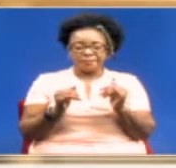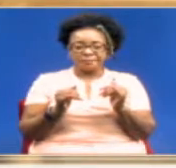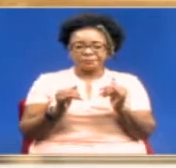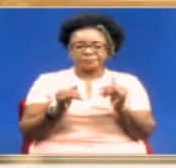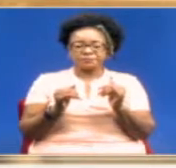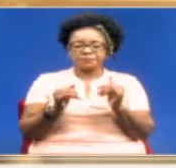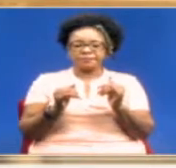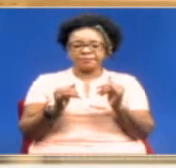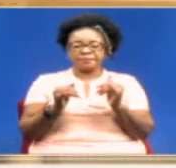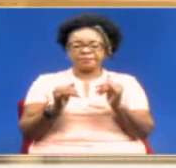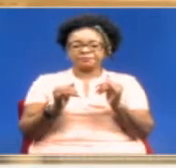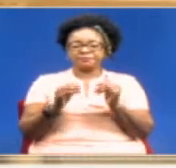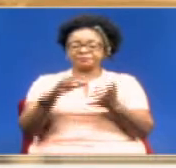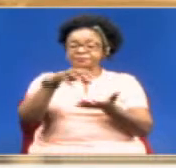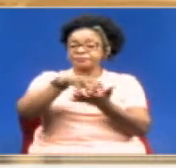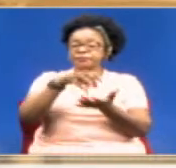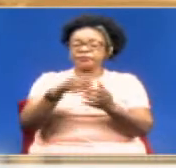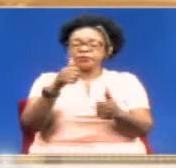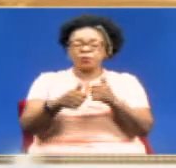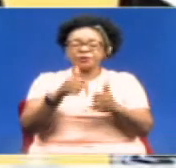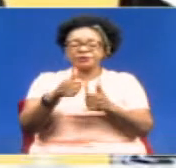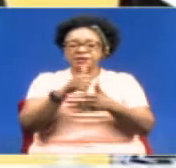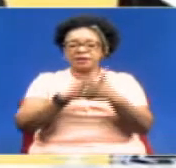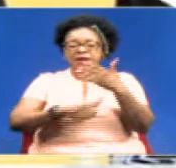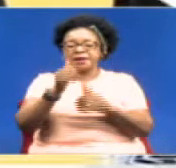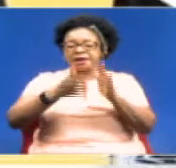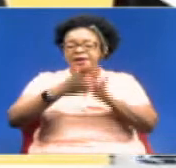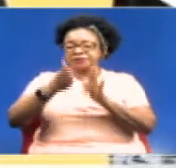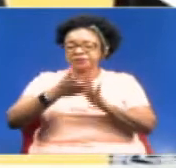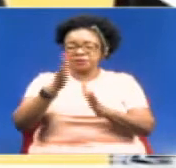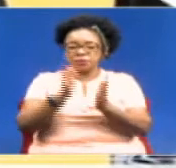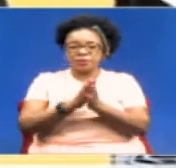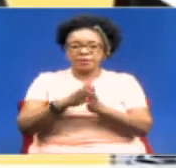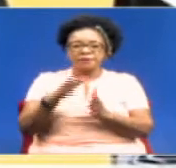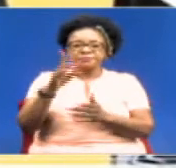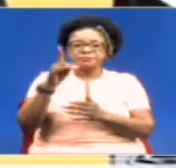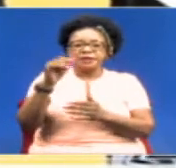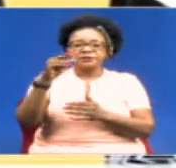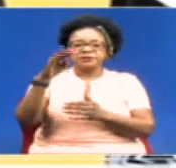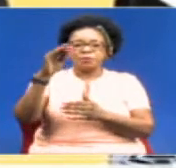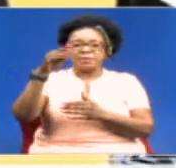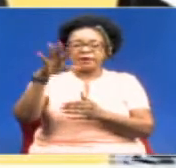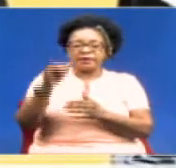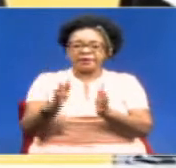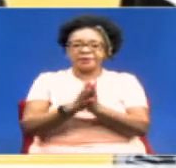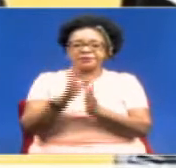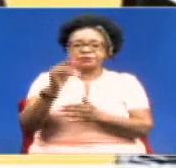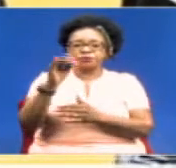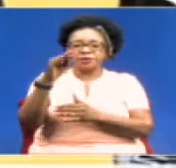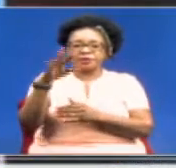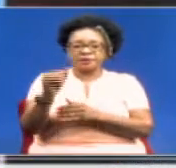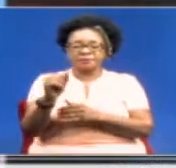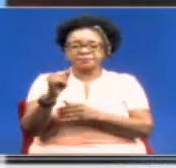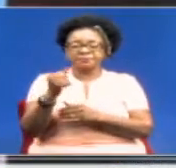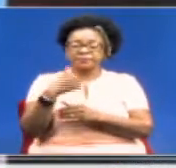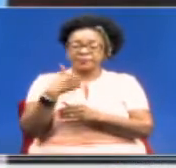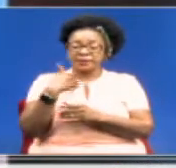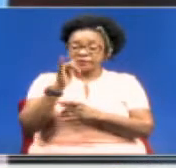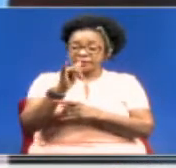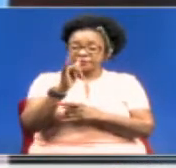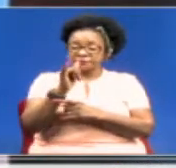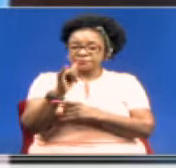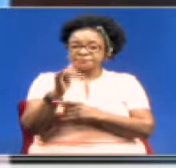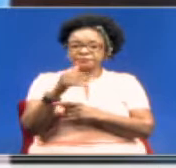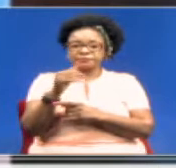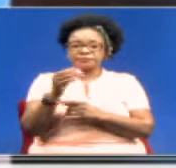Katika kesi iliyowasilishwa chini ya cheti cha dharura na mawakili Dunstan Omari na Martina Swiga, mhasibu katika mamlaka ya barabara